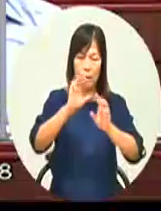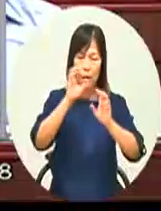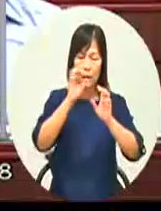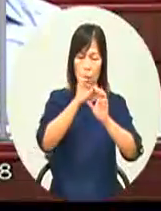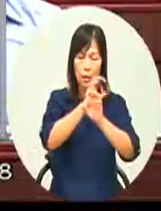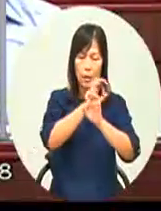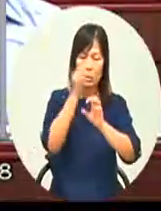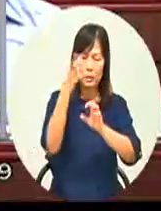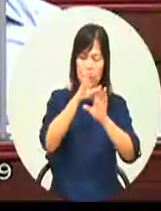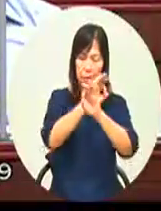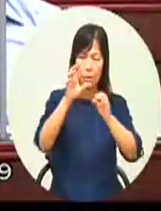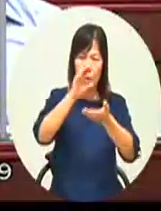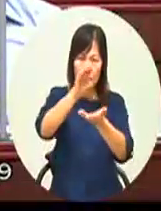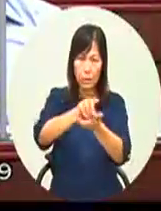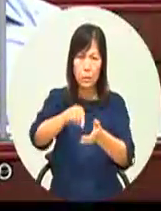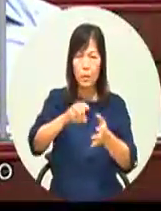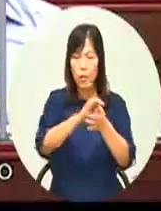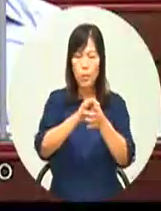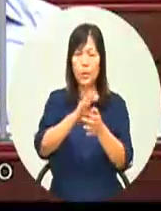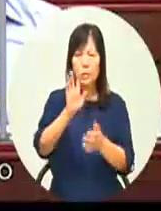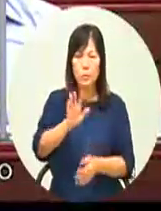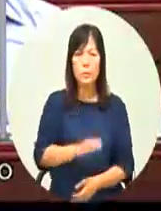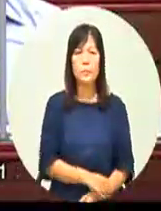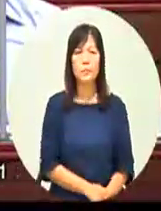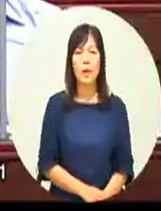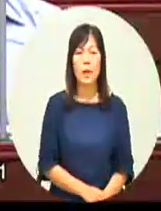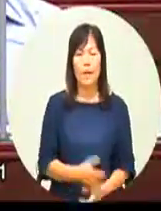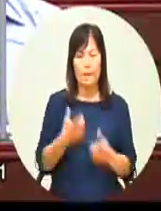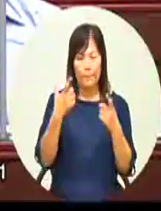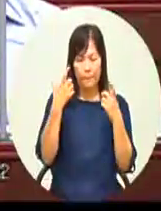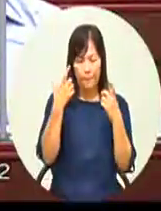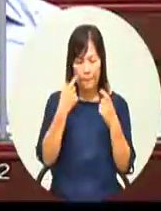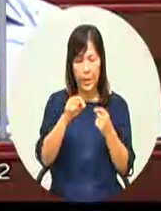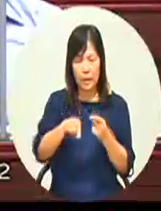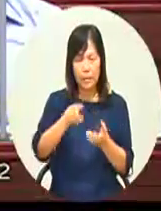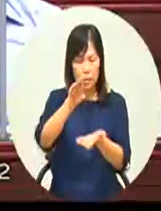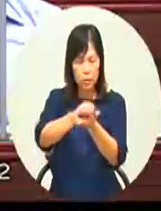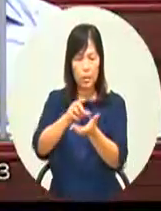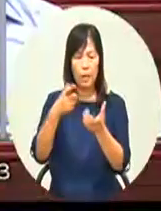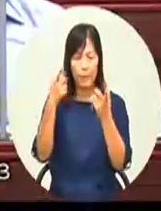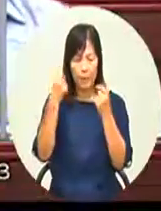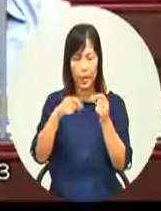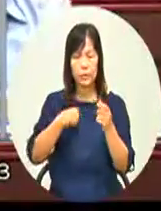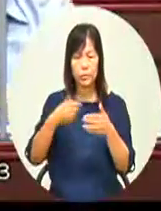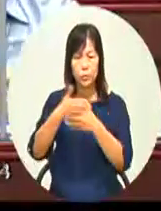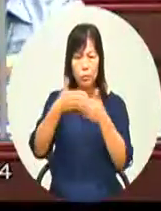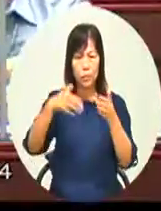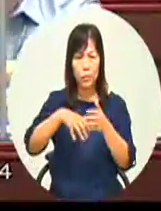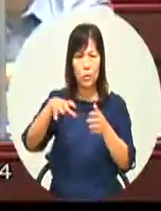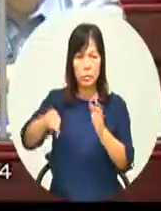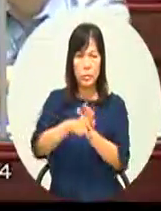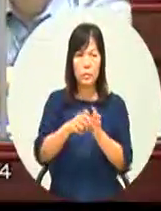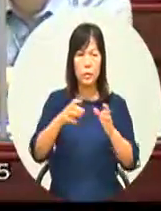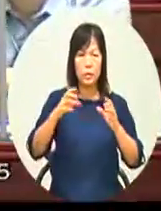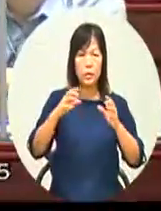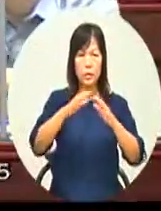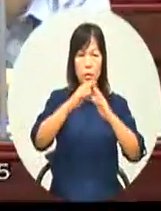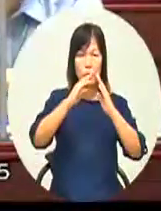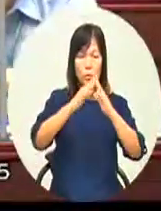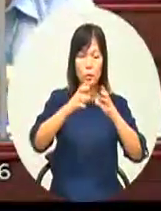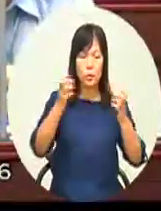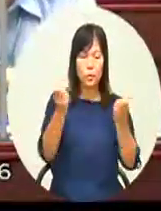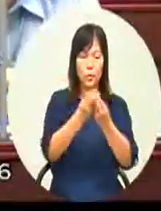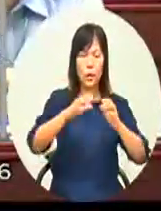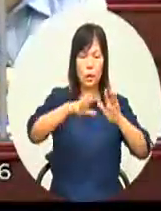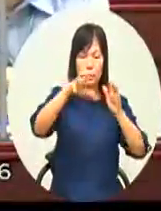关心。星光停车场是本来是我们交通局跟都发局一起跟中油借，因